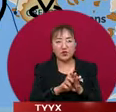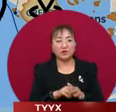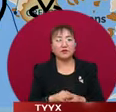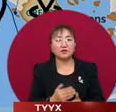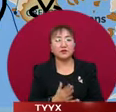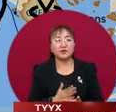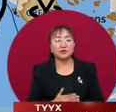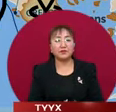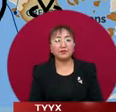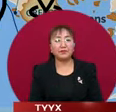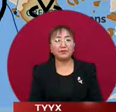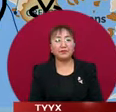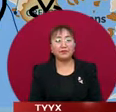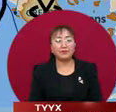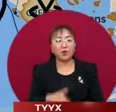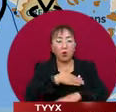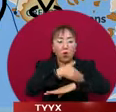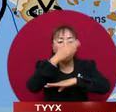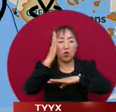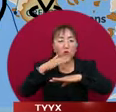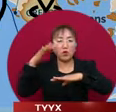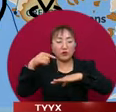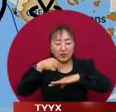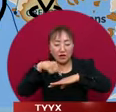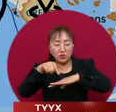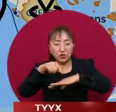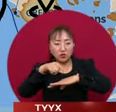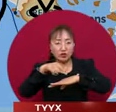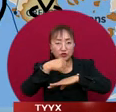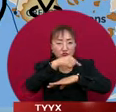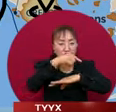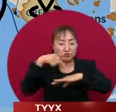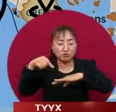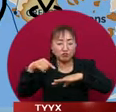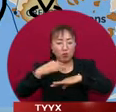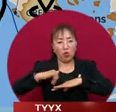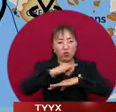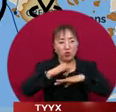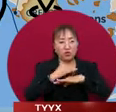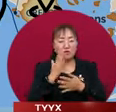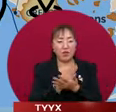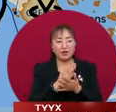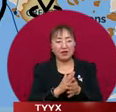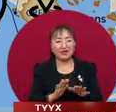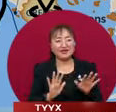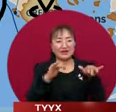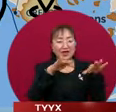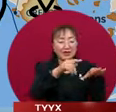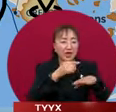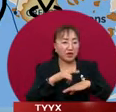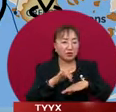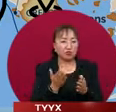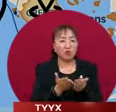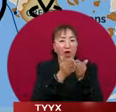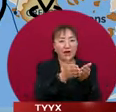явхад бэрх байсан тул уулын нүмер газар оршин тогтнодог. За харин далаа тэнгисээр зорчиход дүхэн байсан болохоор далаа